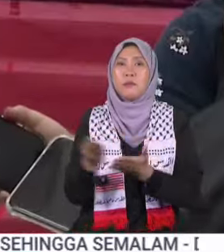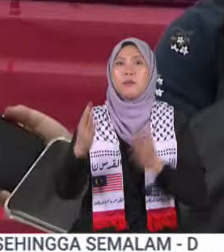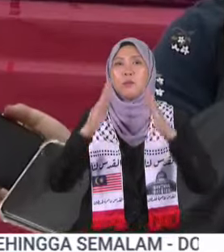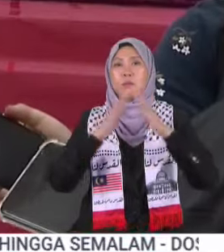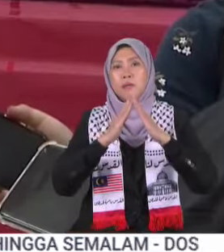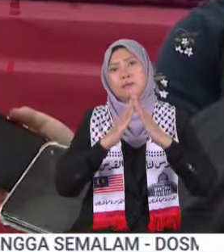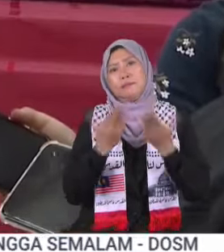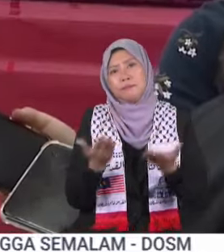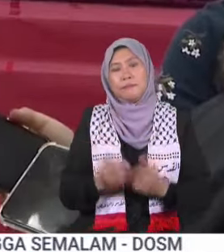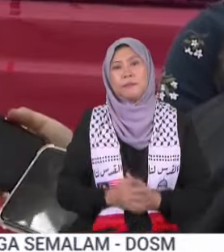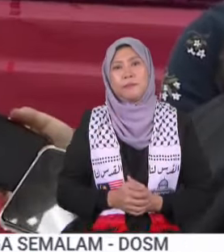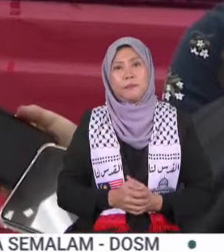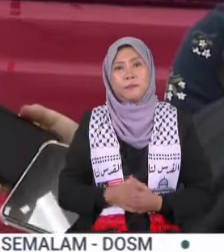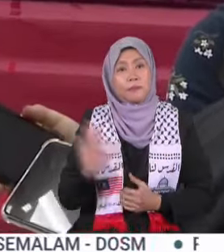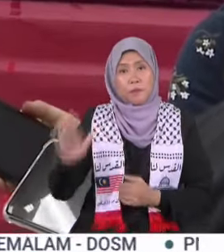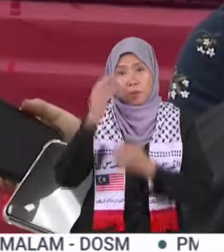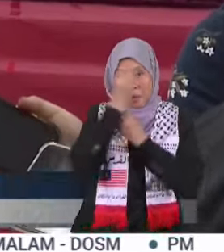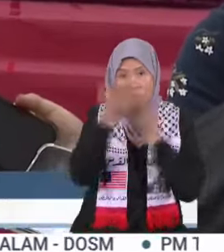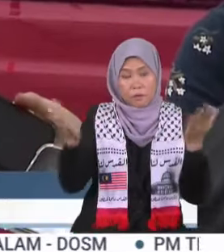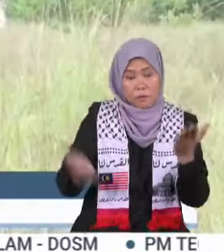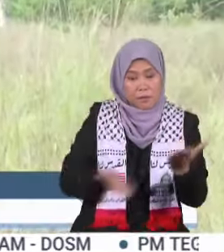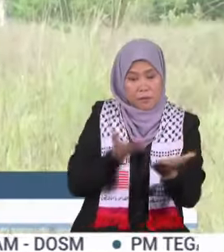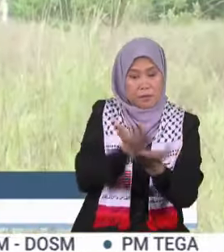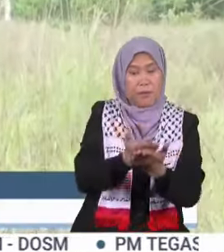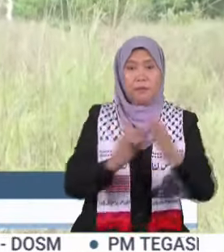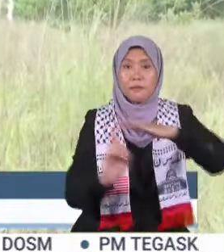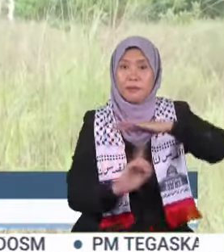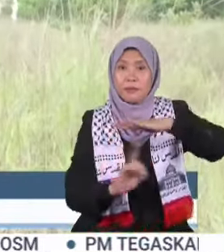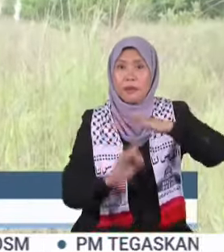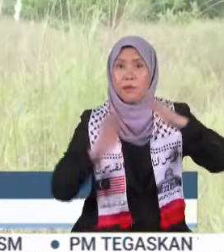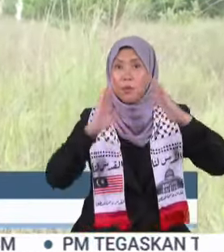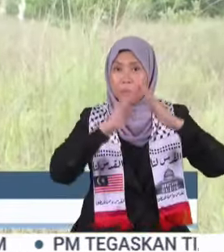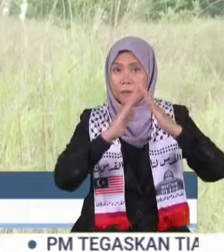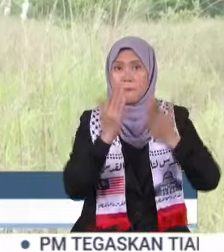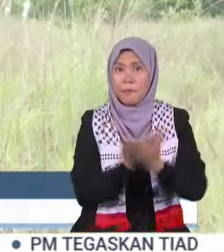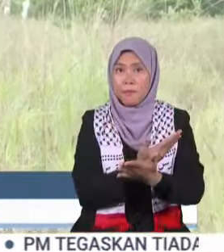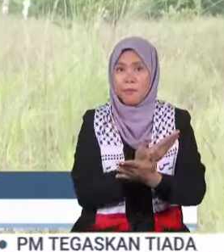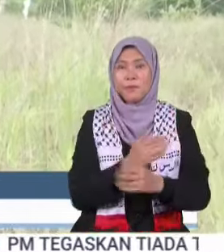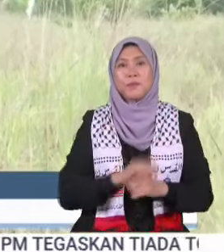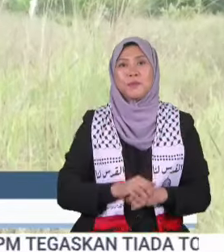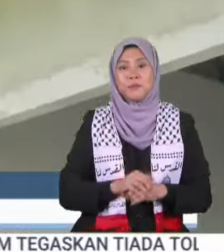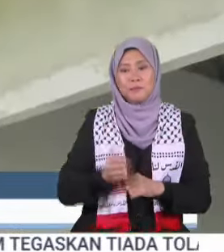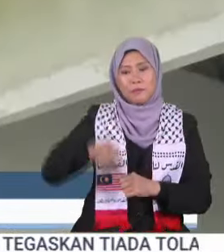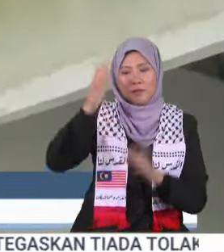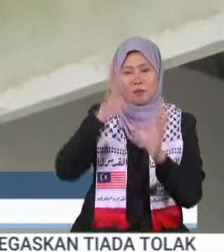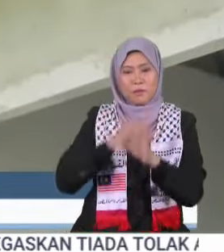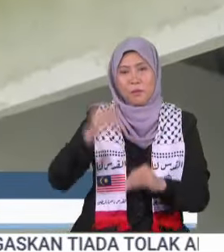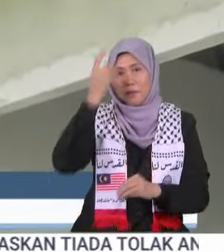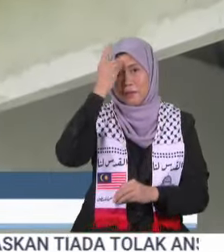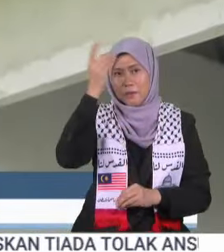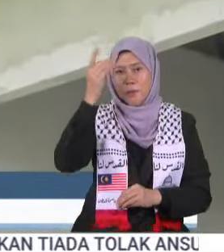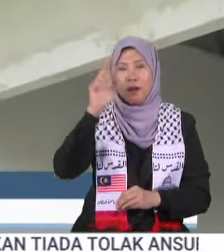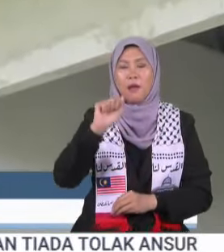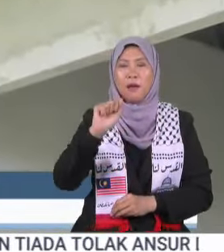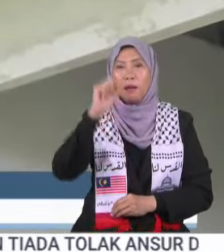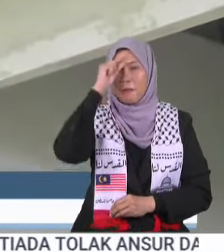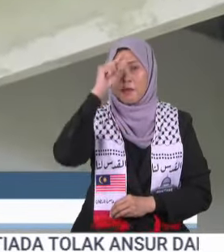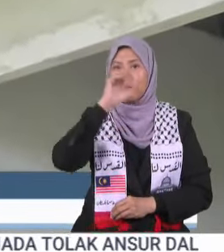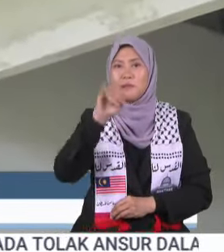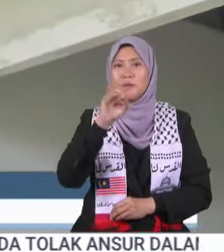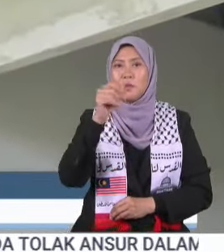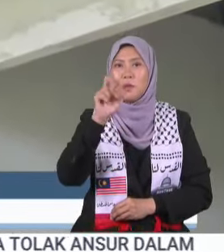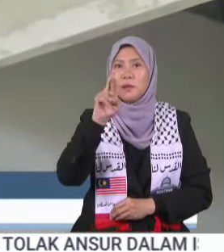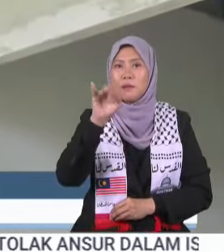milik beliau memberitahu cadangan bagi dasar Perumahan baharu yang disebut oleh Premier Sarawak Datuk patinggi Tan Sri Abang Johari Tun